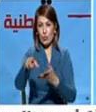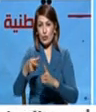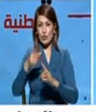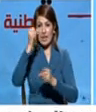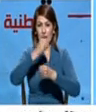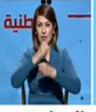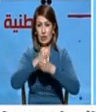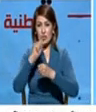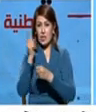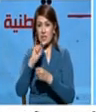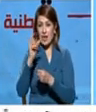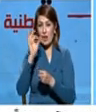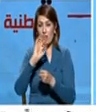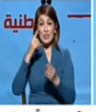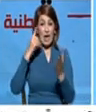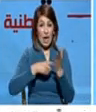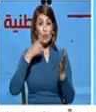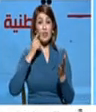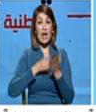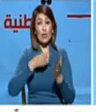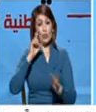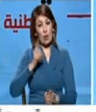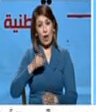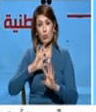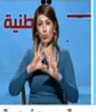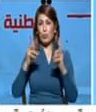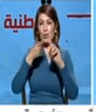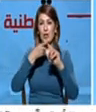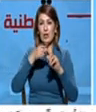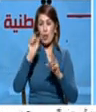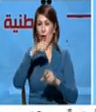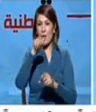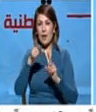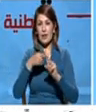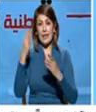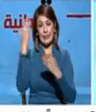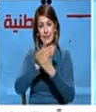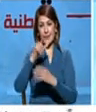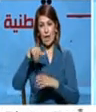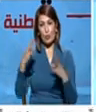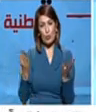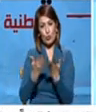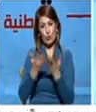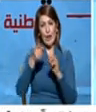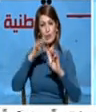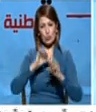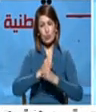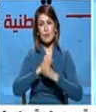عندك حتى تبعات قانونيه على الفترات السابقه يعني كانه دخلوا بين حاجه اخرى سكان